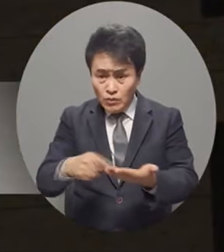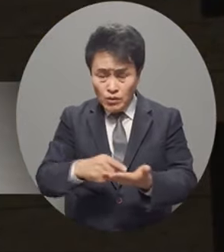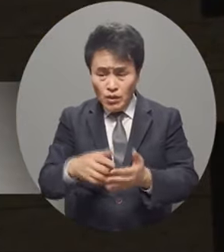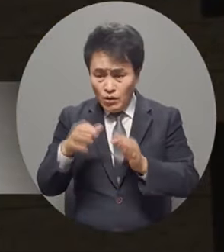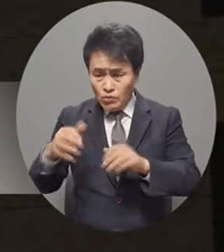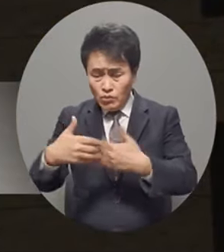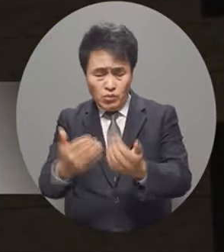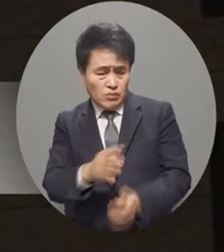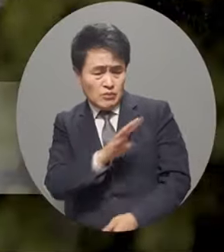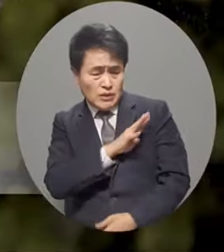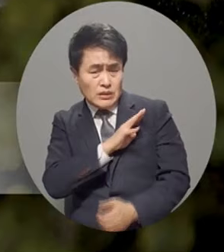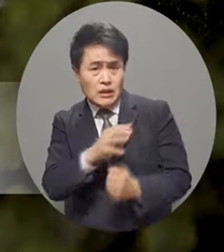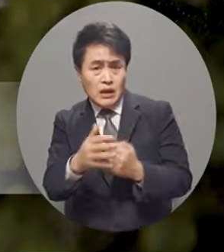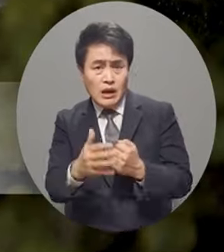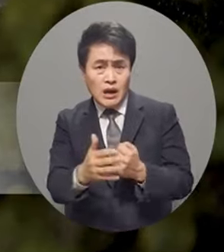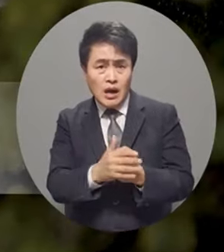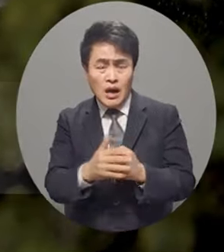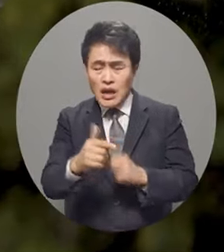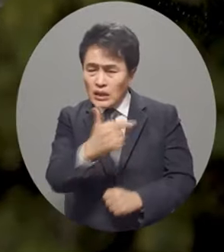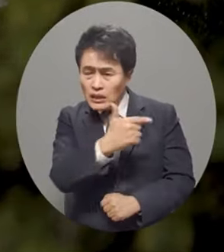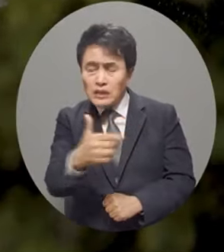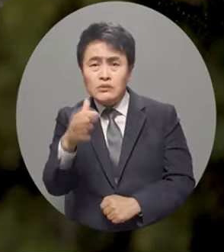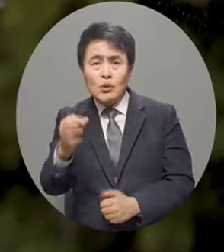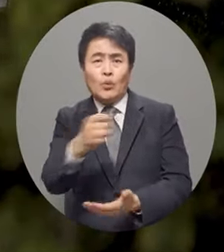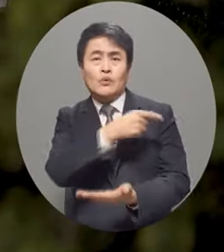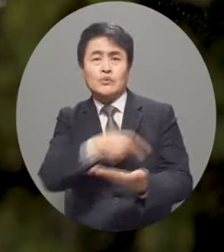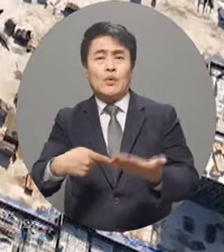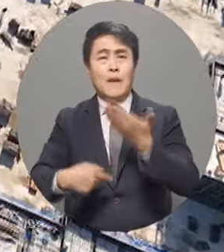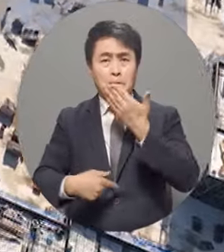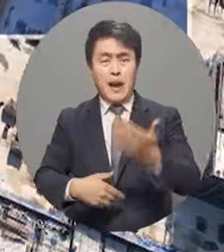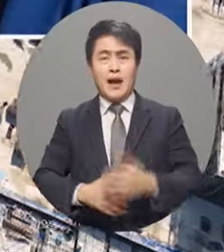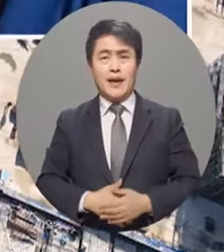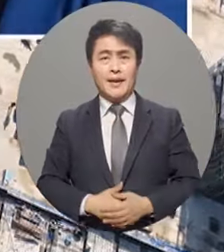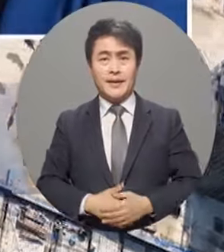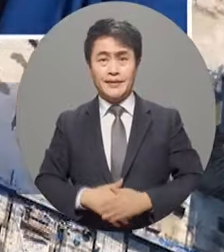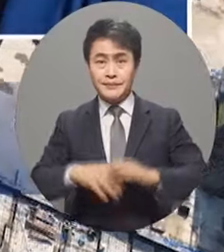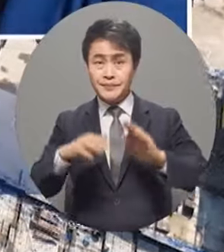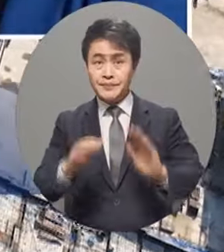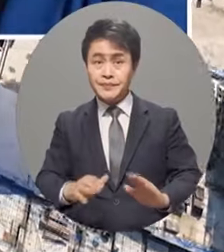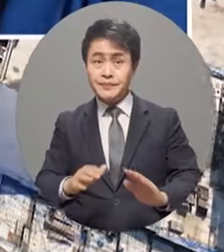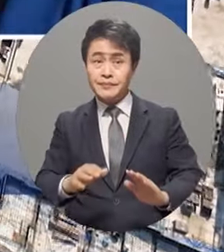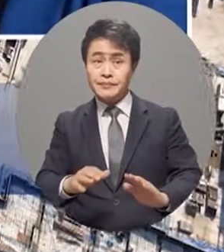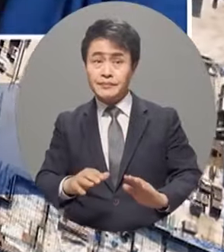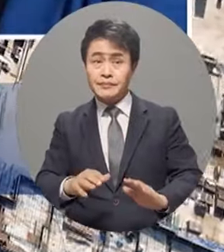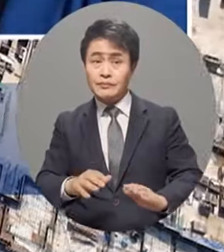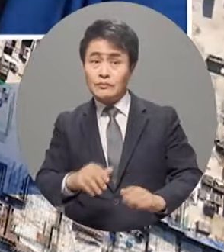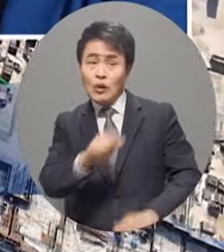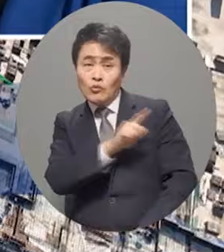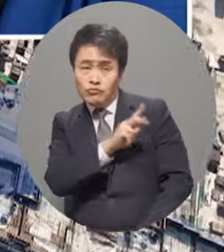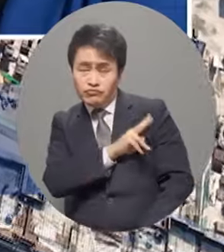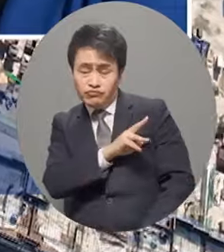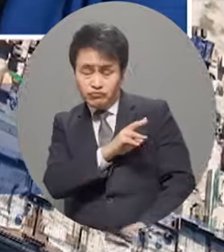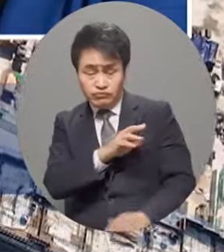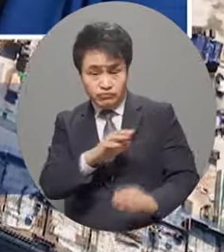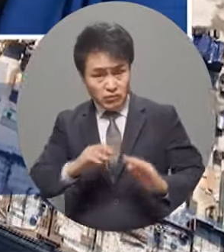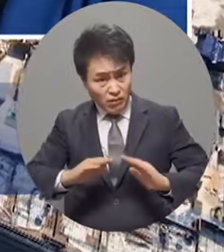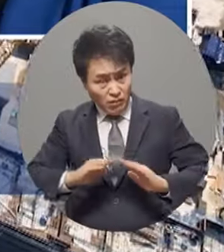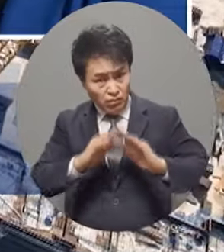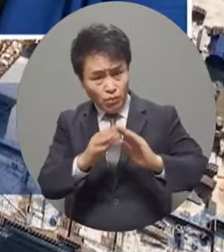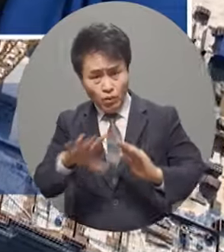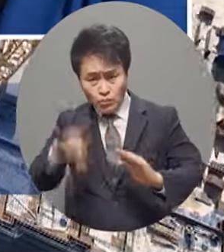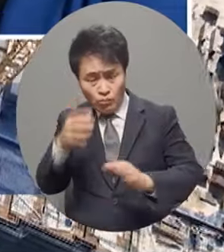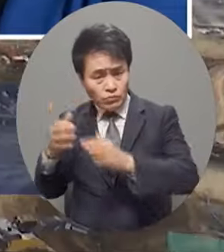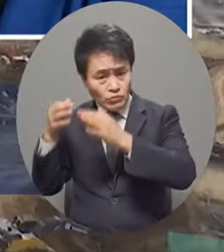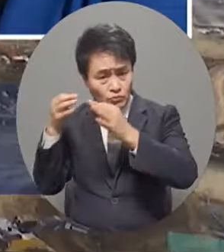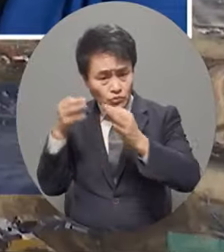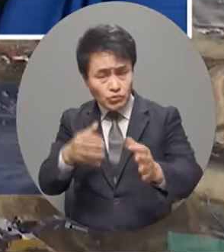밀린 4순위여서 상당한 금액을 손해볼 가능성이 높습니다. 후순위인 시공사나 시행사들이 초기 투자비나